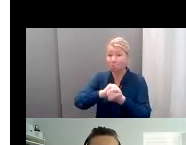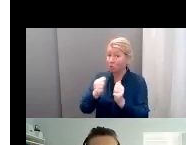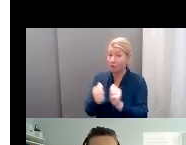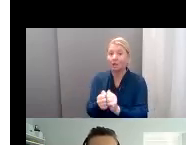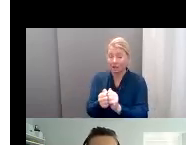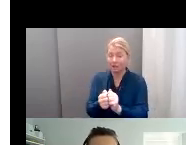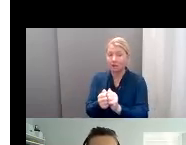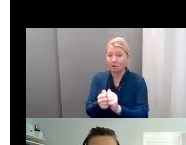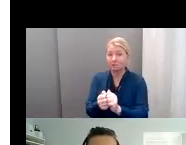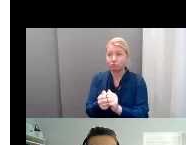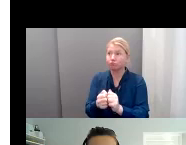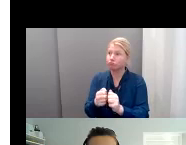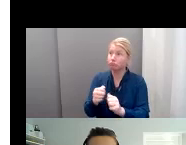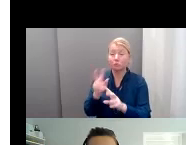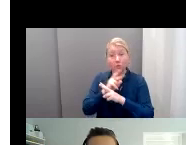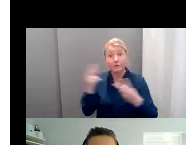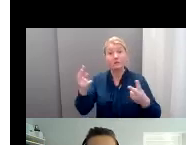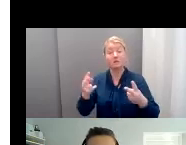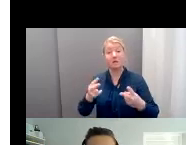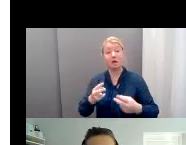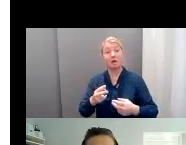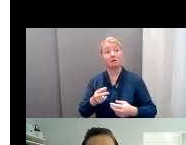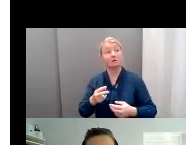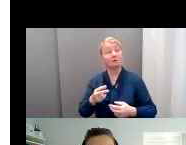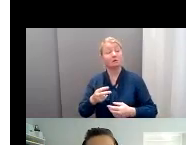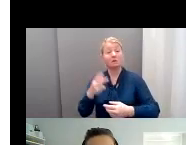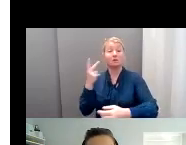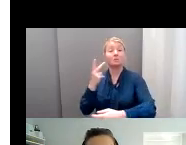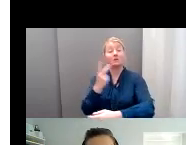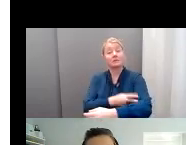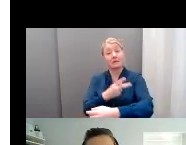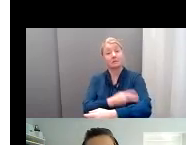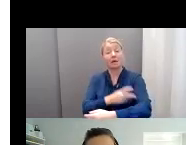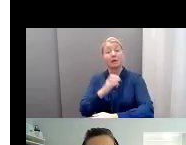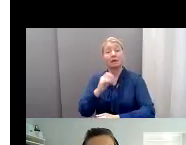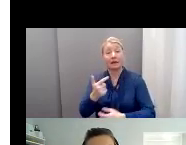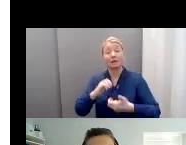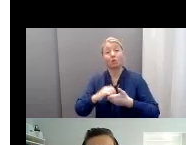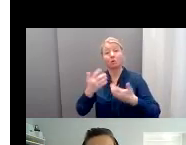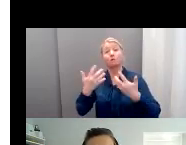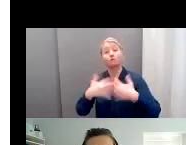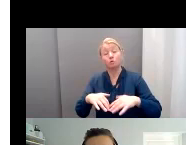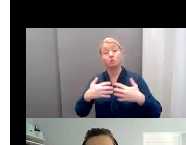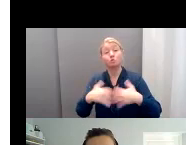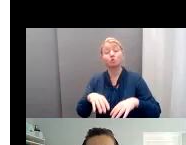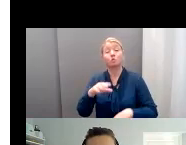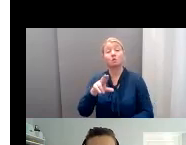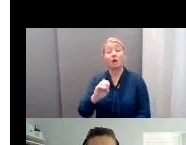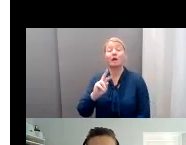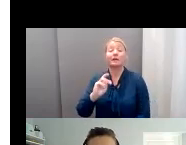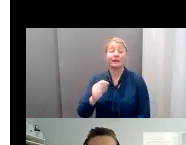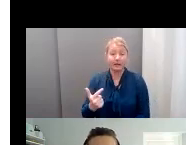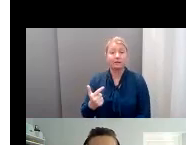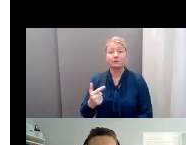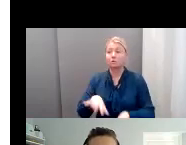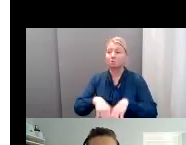mer gestaltningar och bilder av sexualitet och funktionalitet som bryter mot normen och att normalisera det på